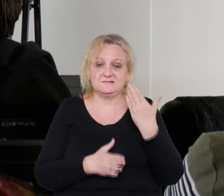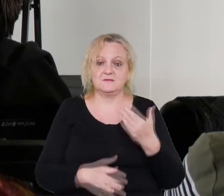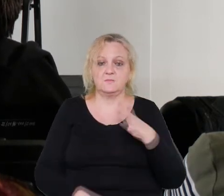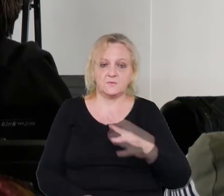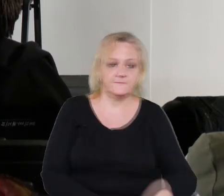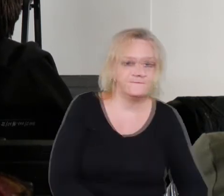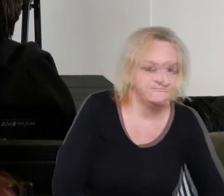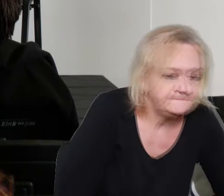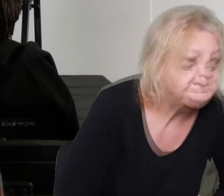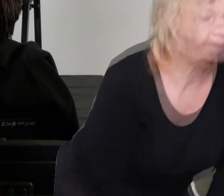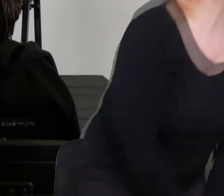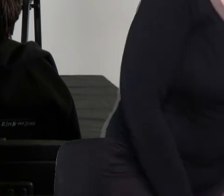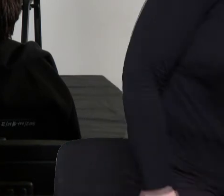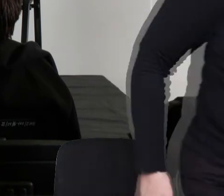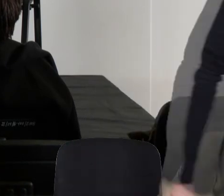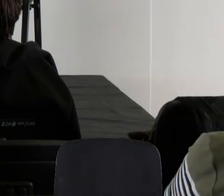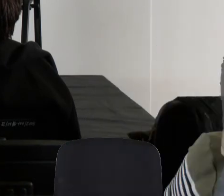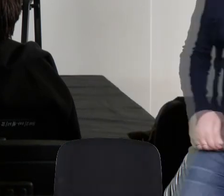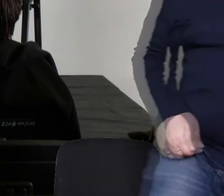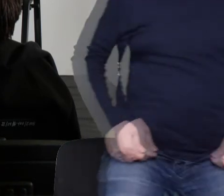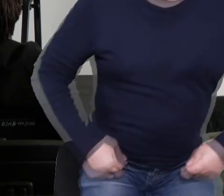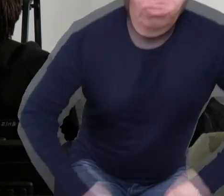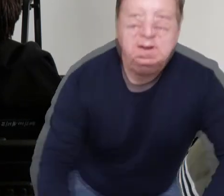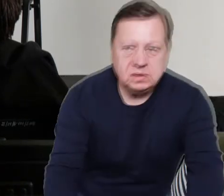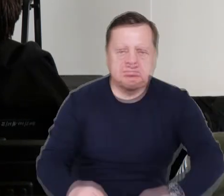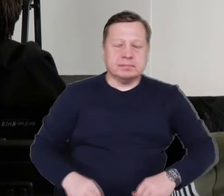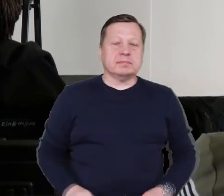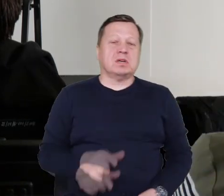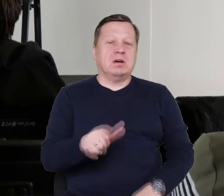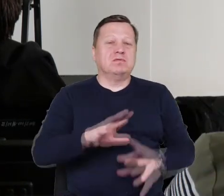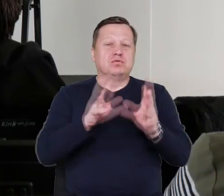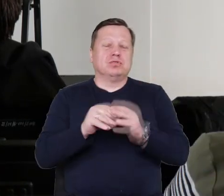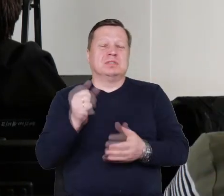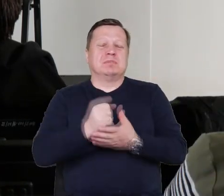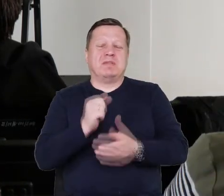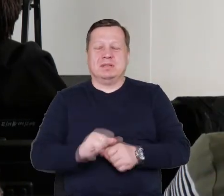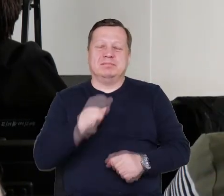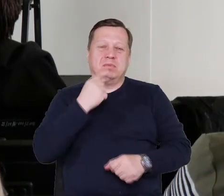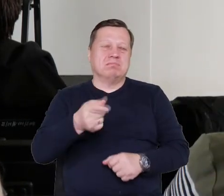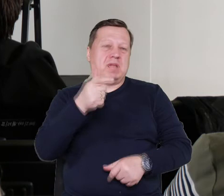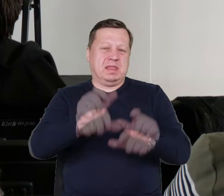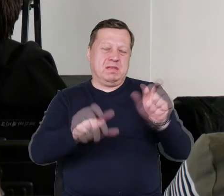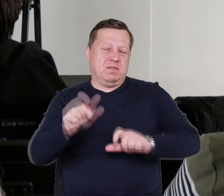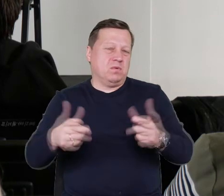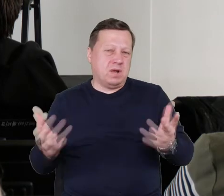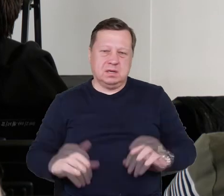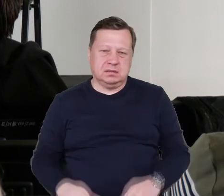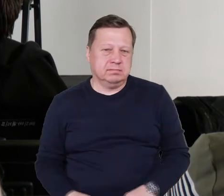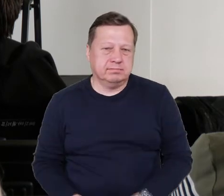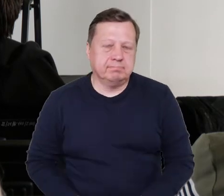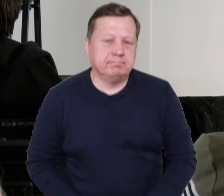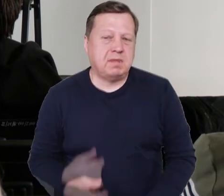Powiem ci tak to jest wszystko kwestia indywidualna i uważam że